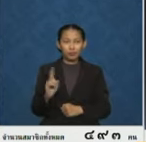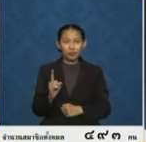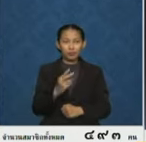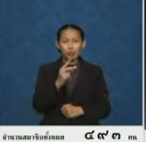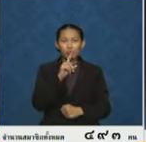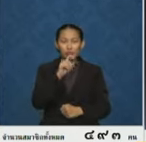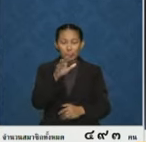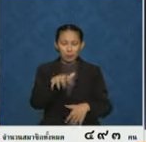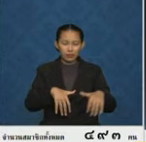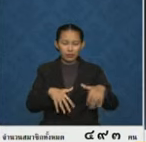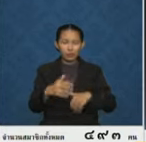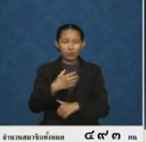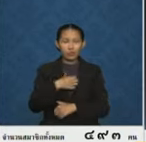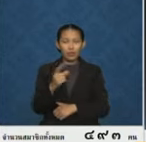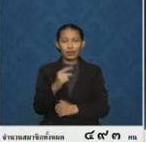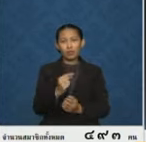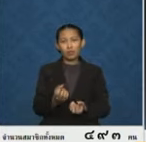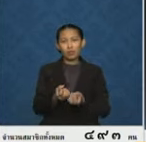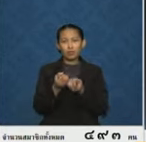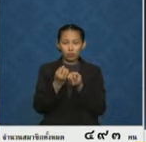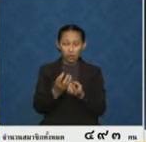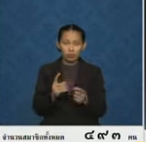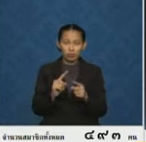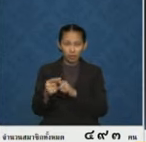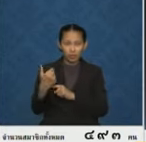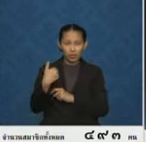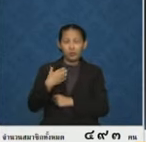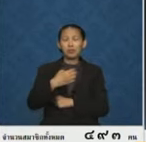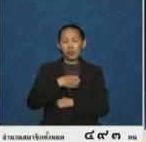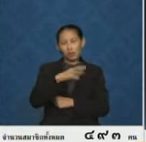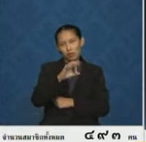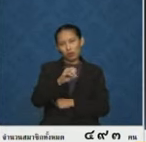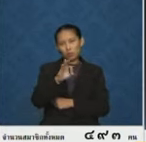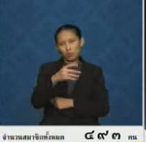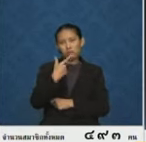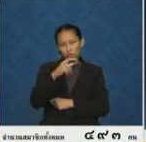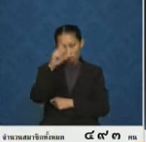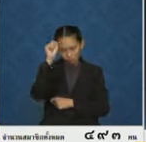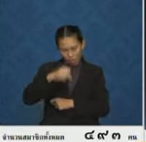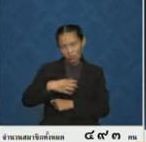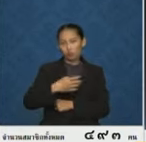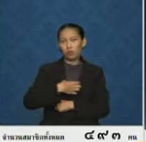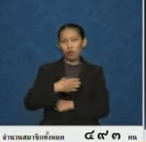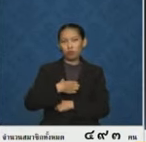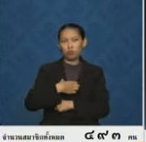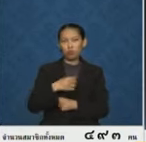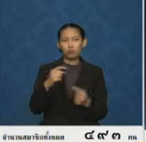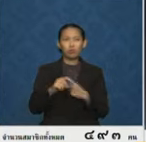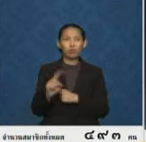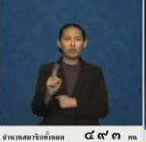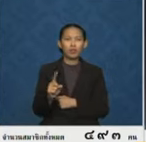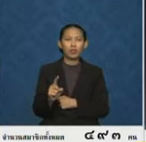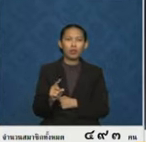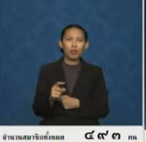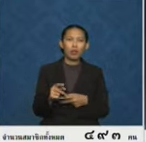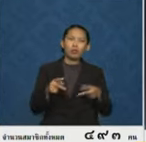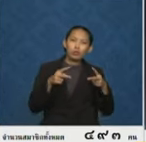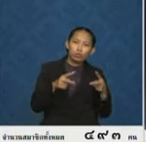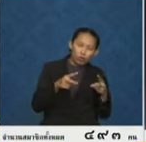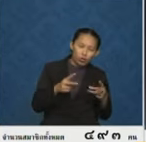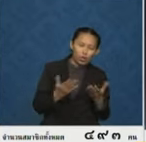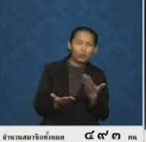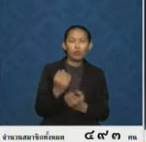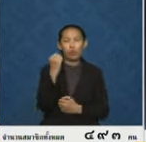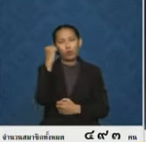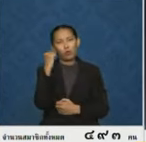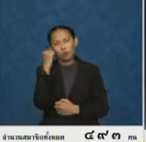พี่น้องประชาชนต้องการให้มีขนส่งสาธารณะให้บริการหรือไม่ 99%ครับตอบว่าอยากให้มีท่านประธานครับในลักษณะของรถ 2แถวหรือว่ารถ